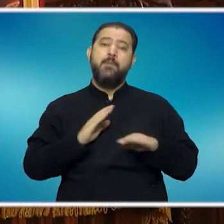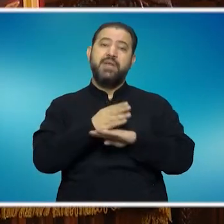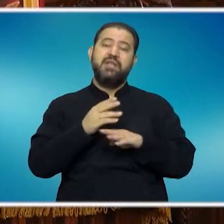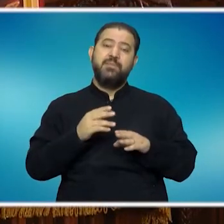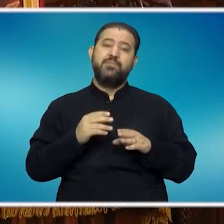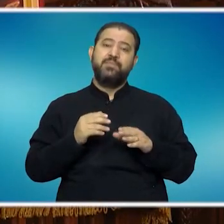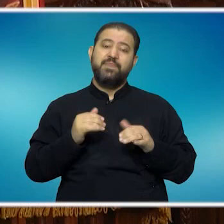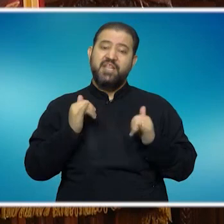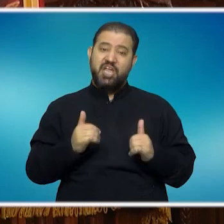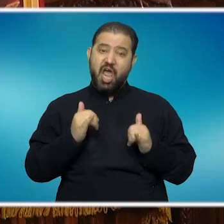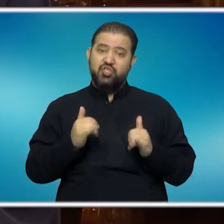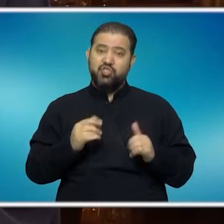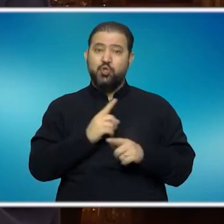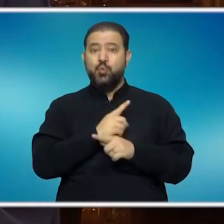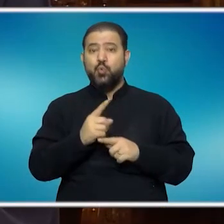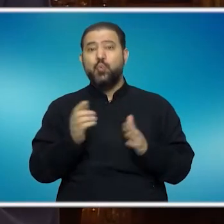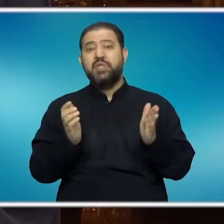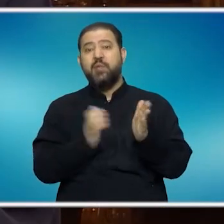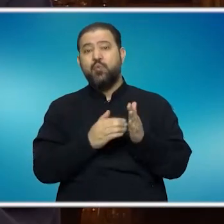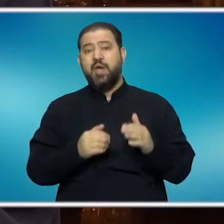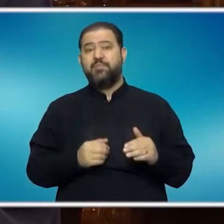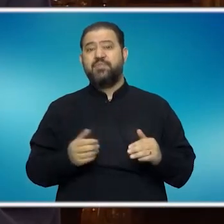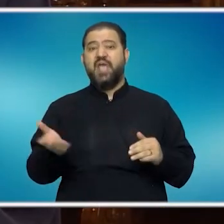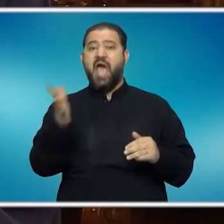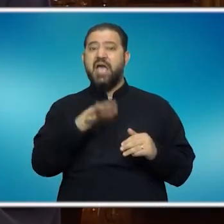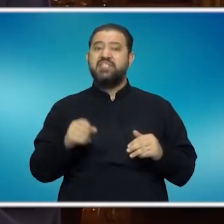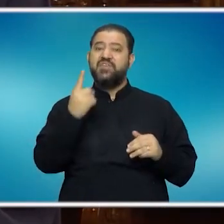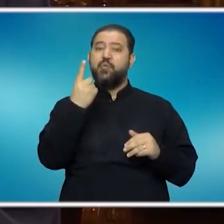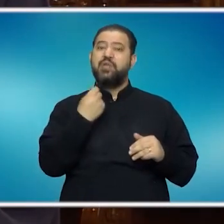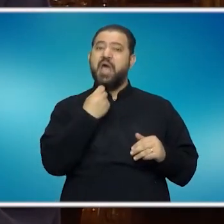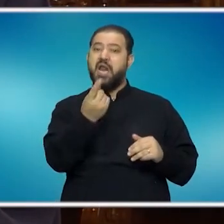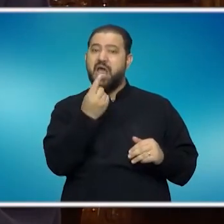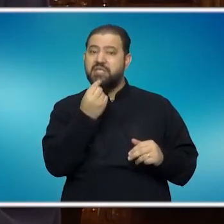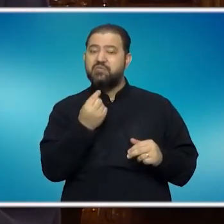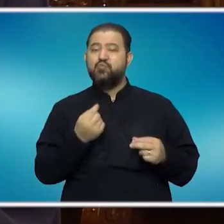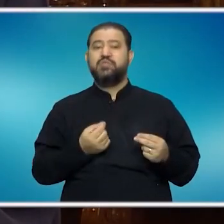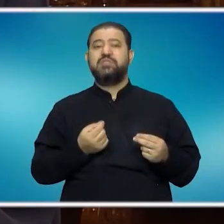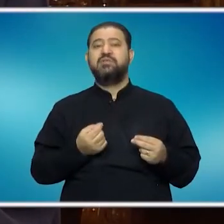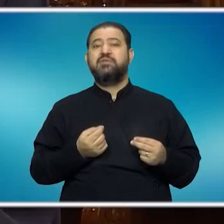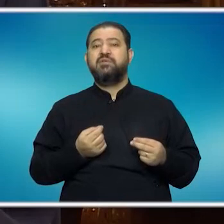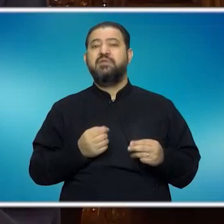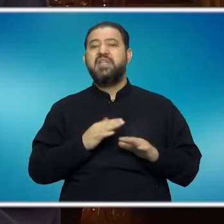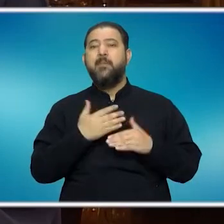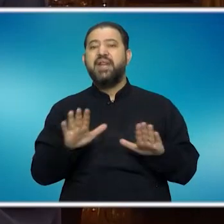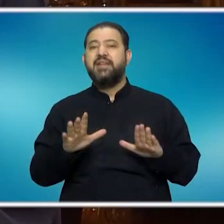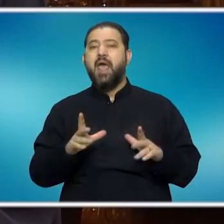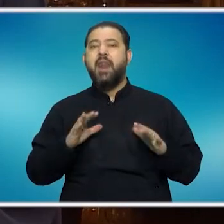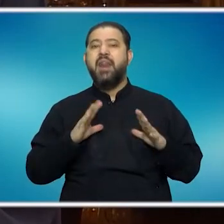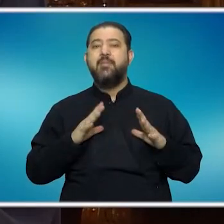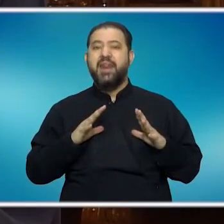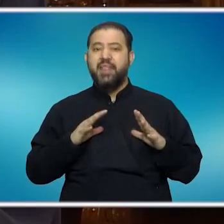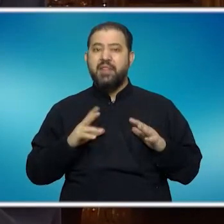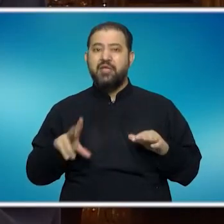cu Preasfânta Treime. Din acest motiv trebuia ca să fie un răspuns într-adevăr în deplină